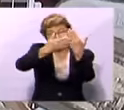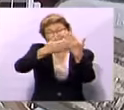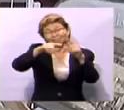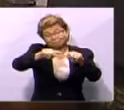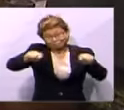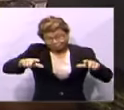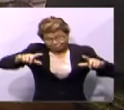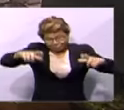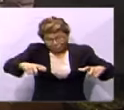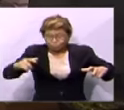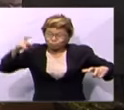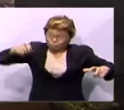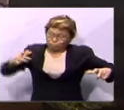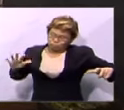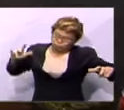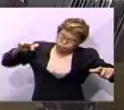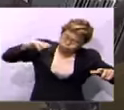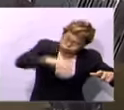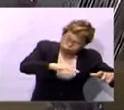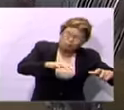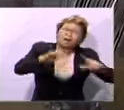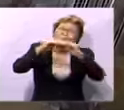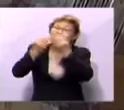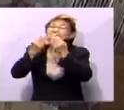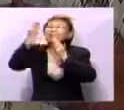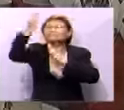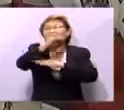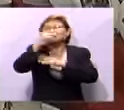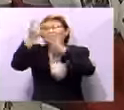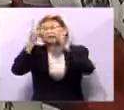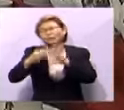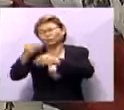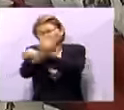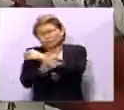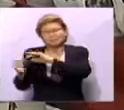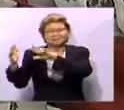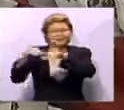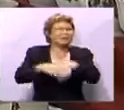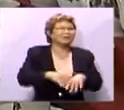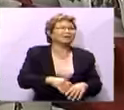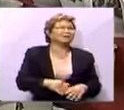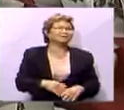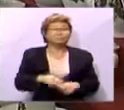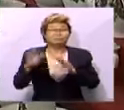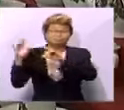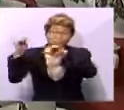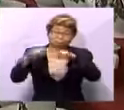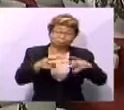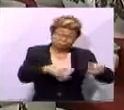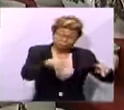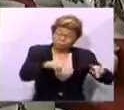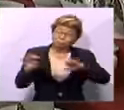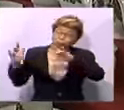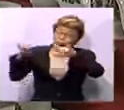destinasi wajib dikunjungi oleh masyarakat tempatan dan pelancong asing. Acara pasar lambak ini menjadi tumpuan bukan sahaja pada mereka